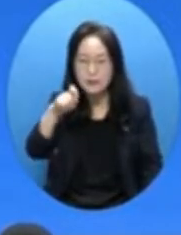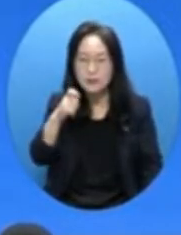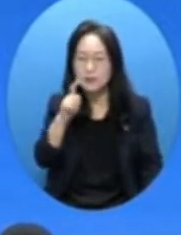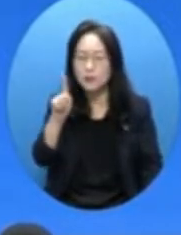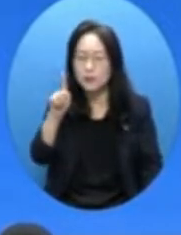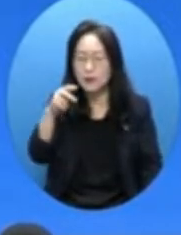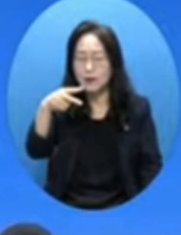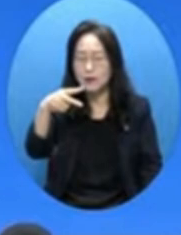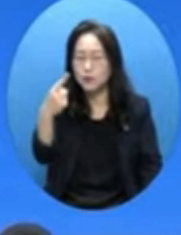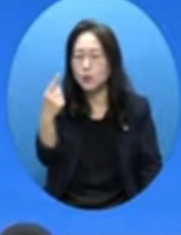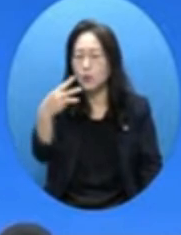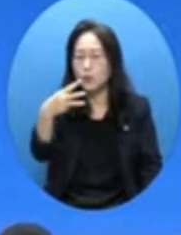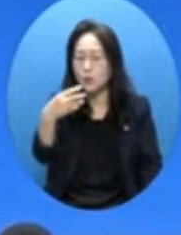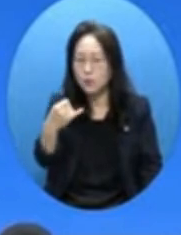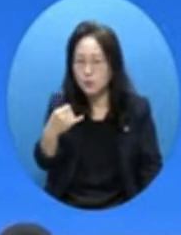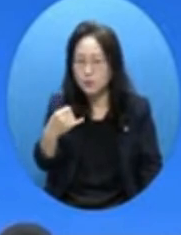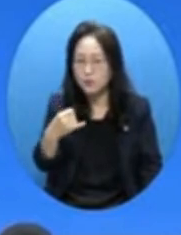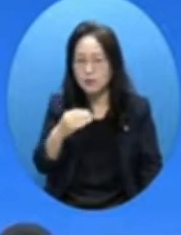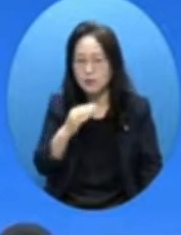마약이 성행하고